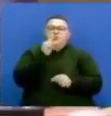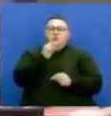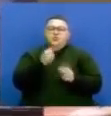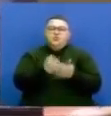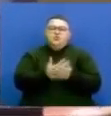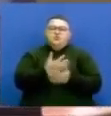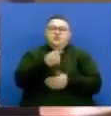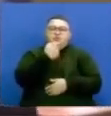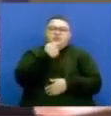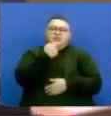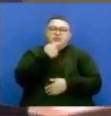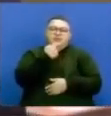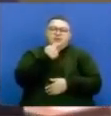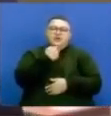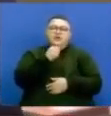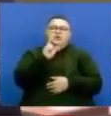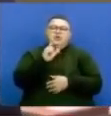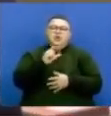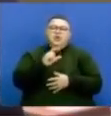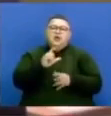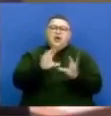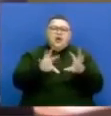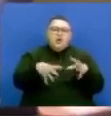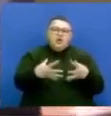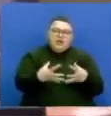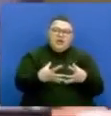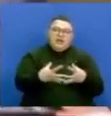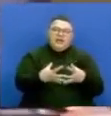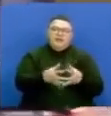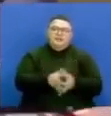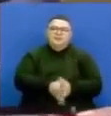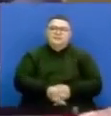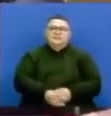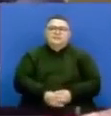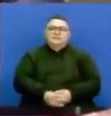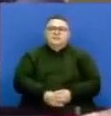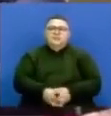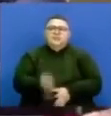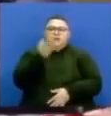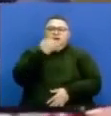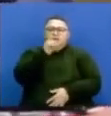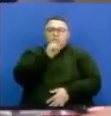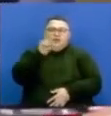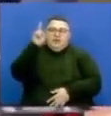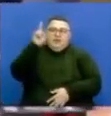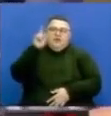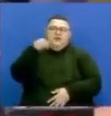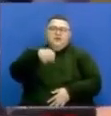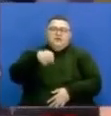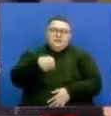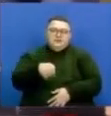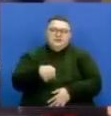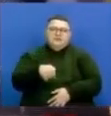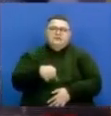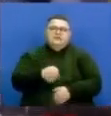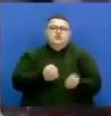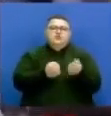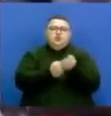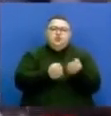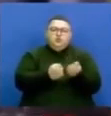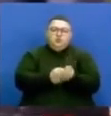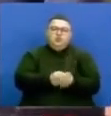mengenai admission of membership. Dan alhamdulillah resolusi itu didukung